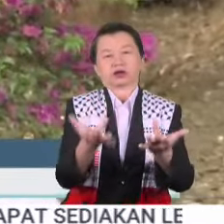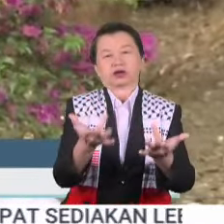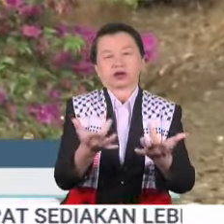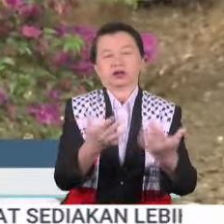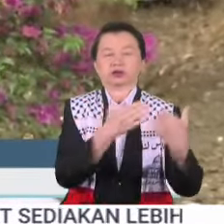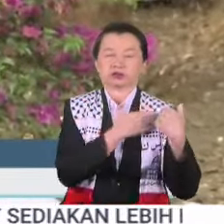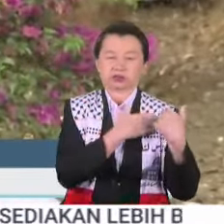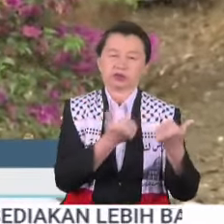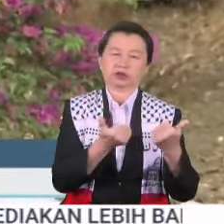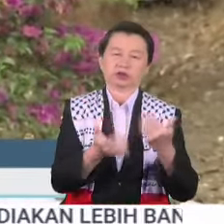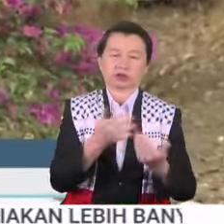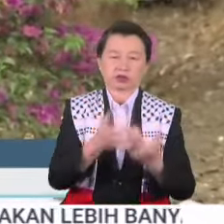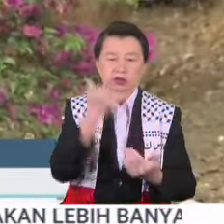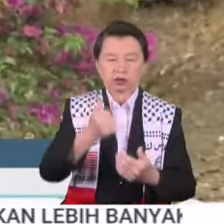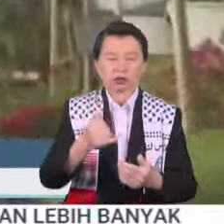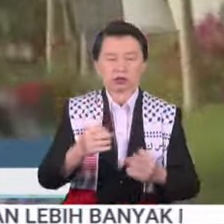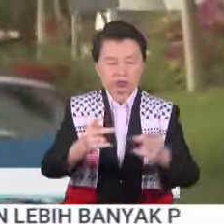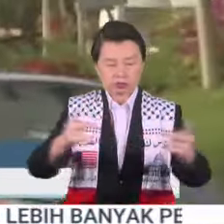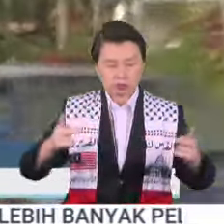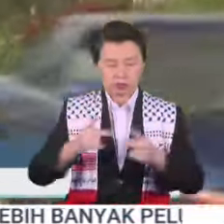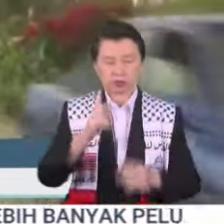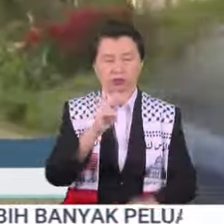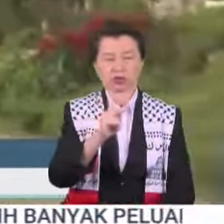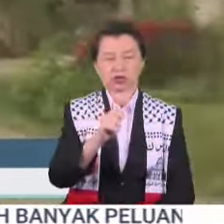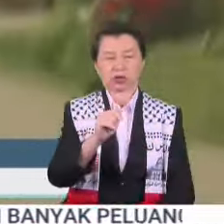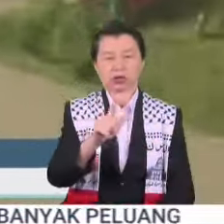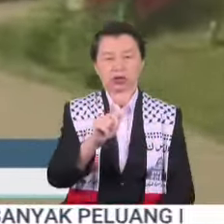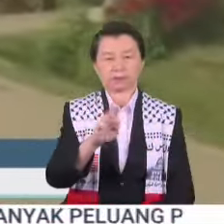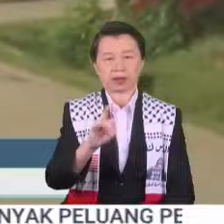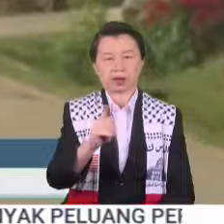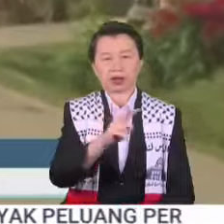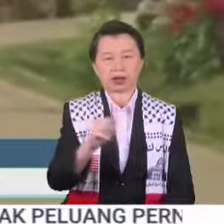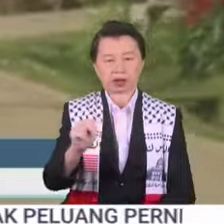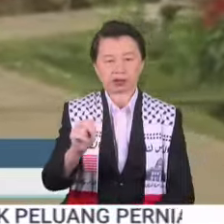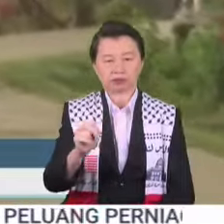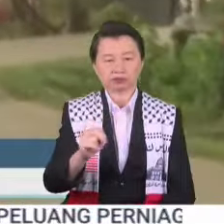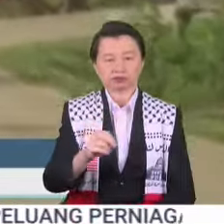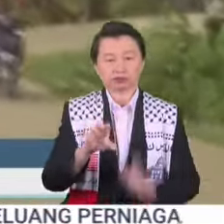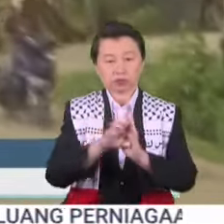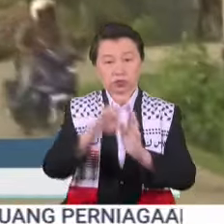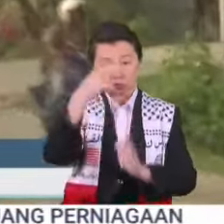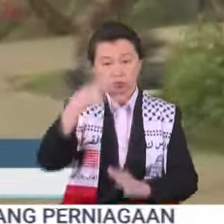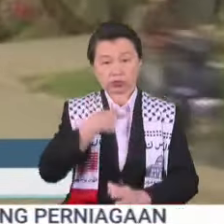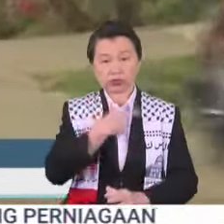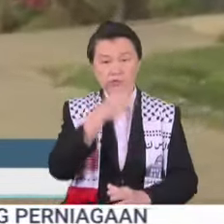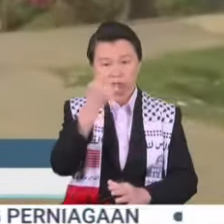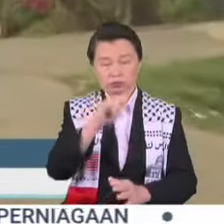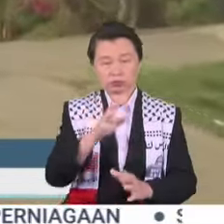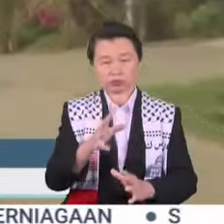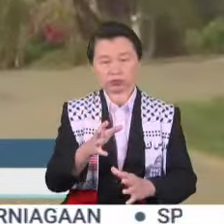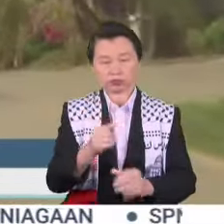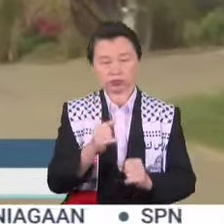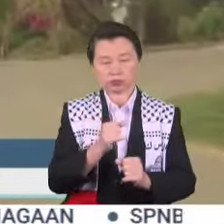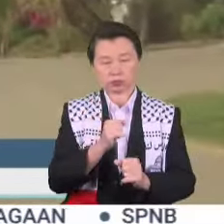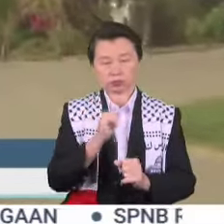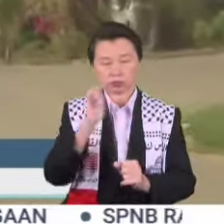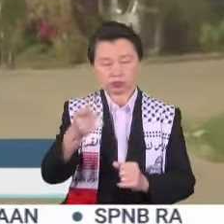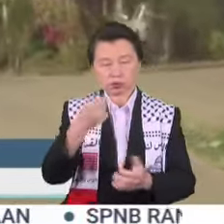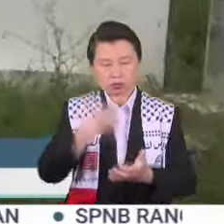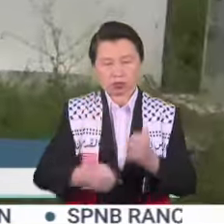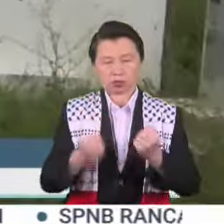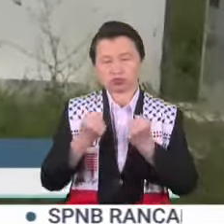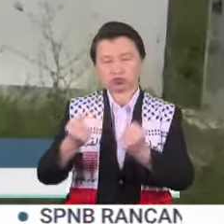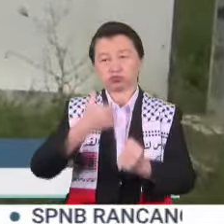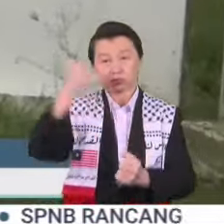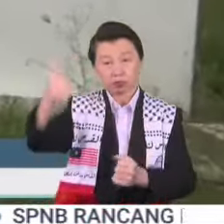warga-warga penduduk kampung Kelabakan dan sekitarnya. Contohnya macam kami biasanya untuk meminta pengesahan sahaja, kos